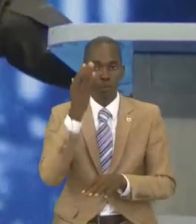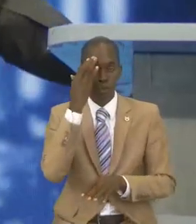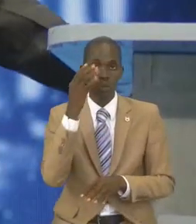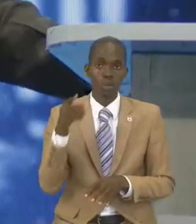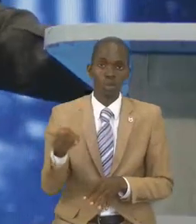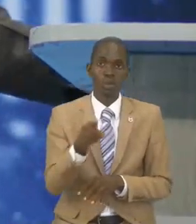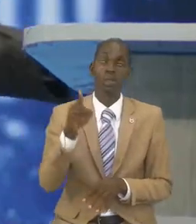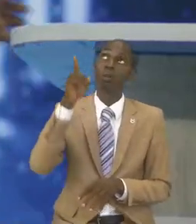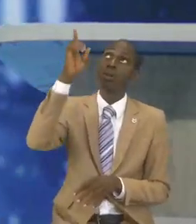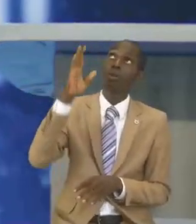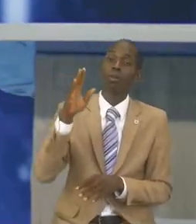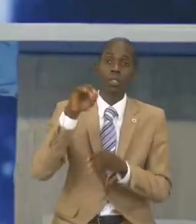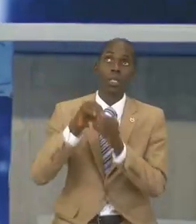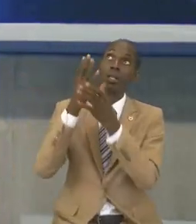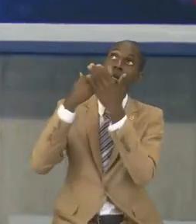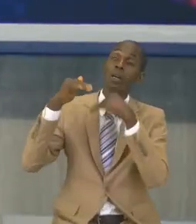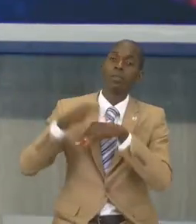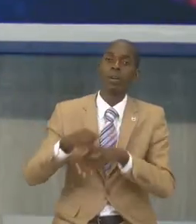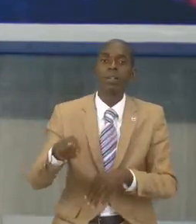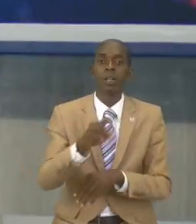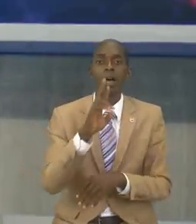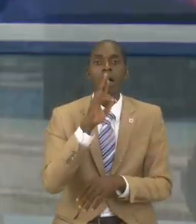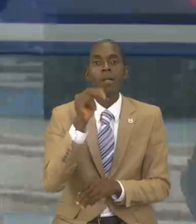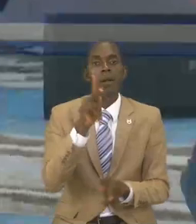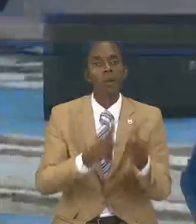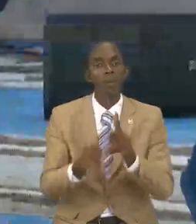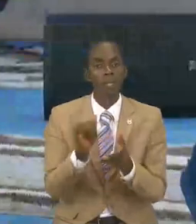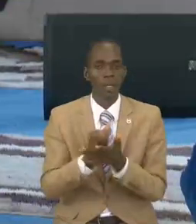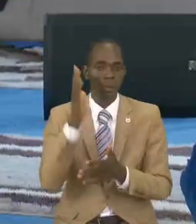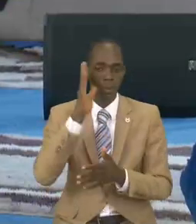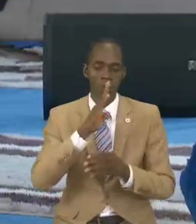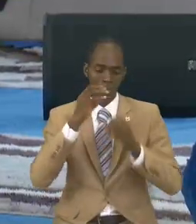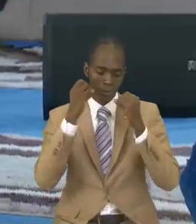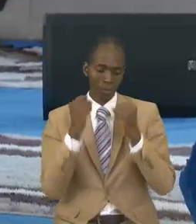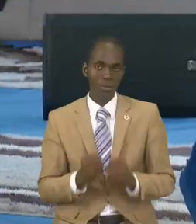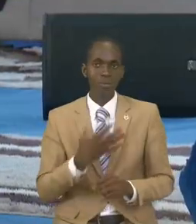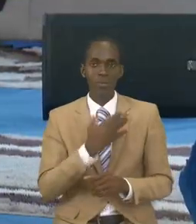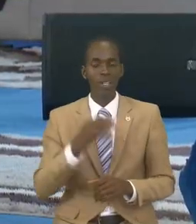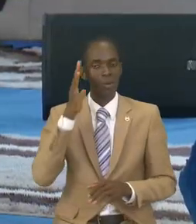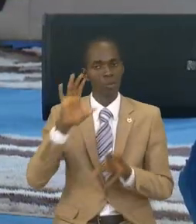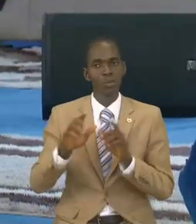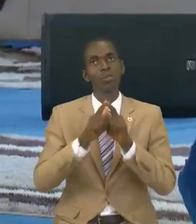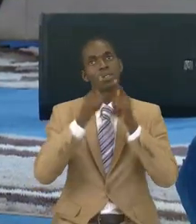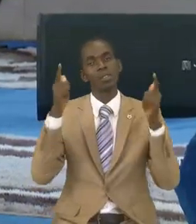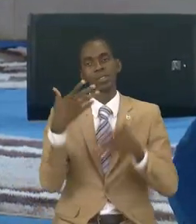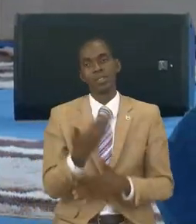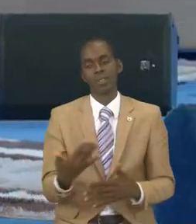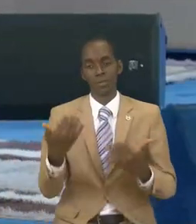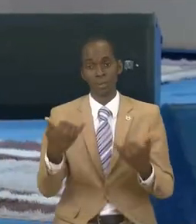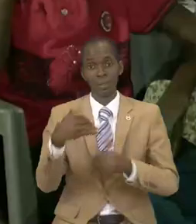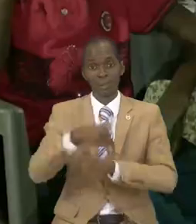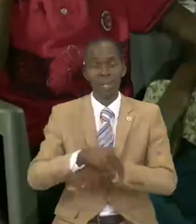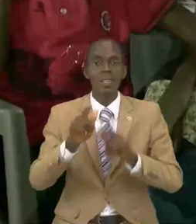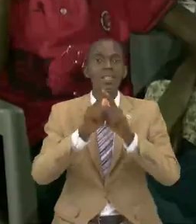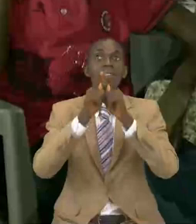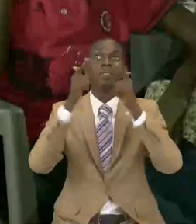le Dieu du ciel, ce sont ceux-là qui seront forts et feront des exploits. Ce soir,